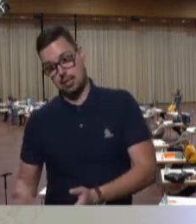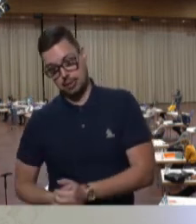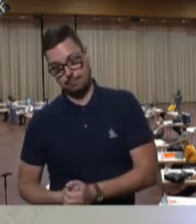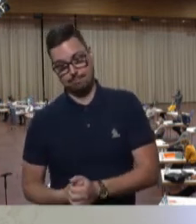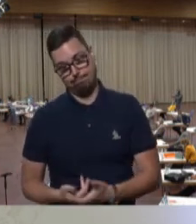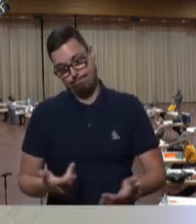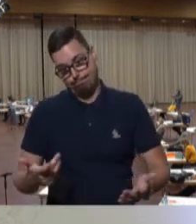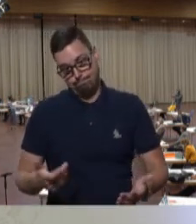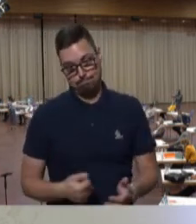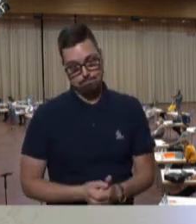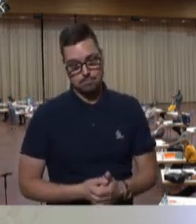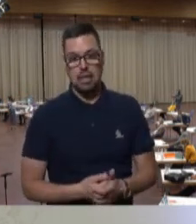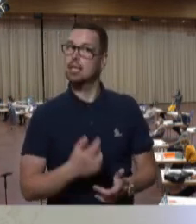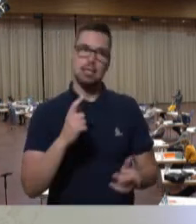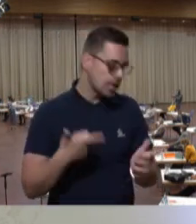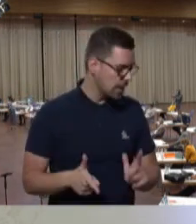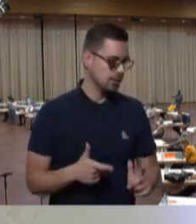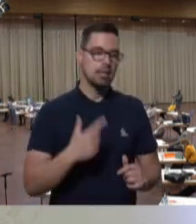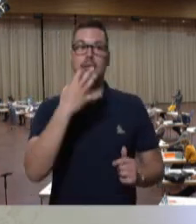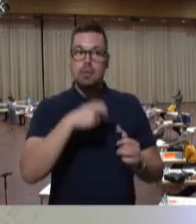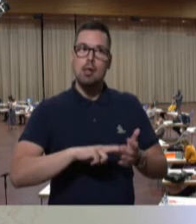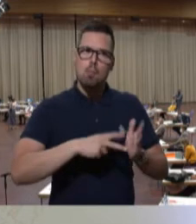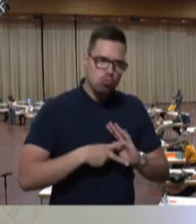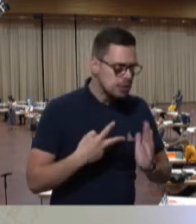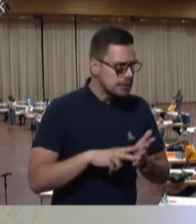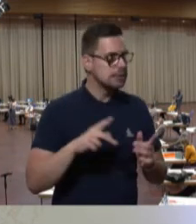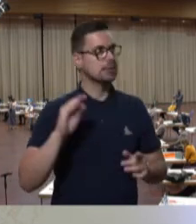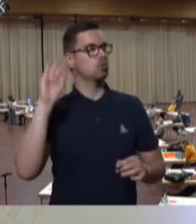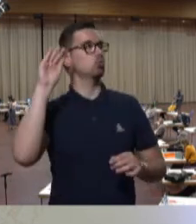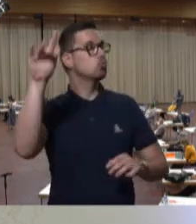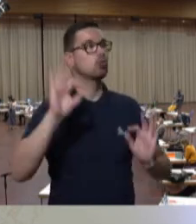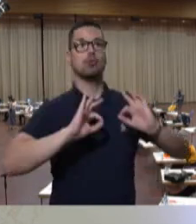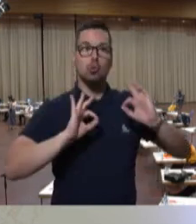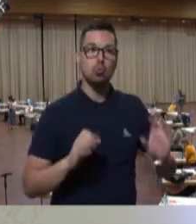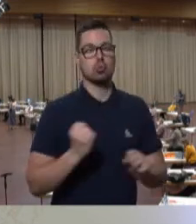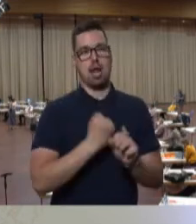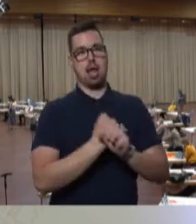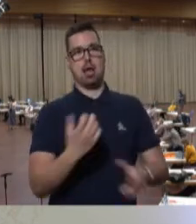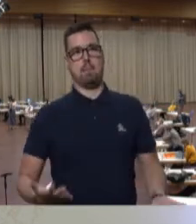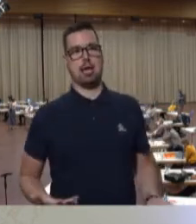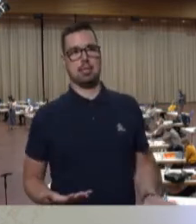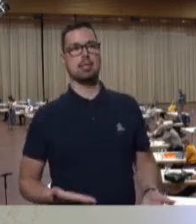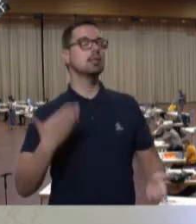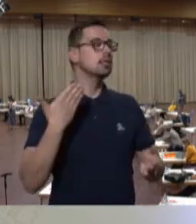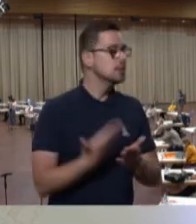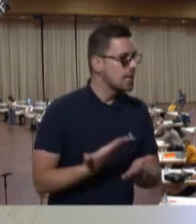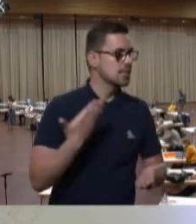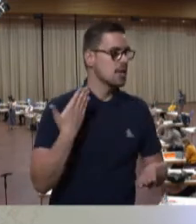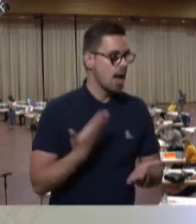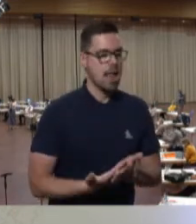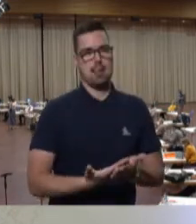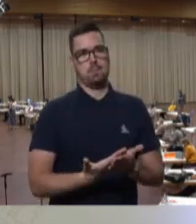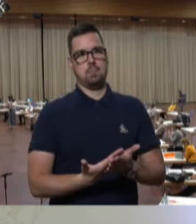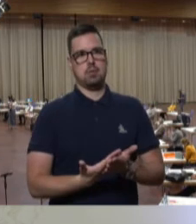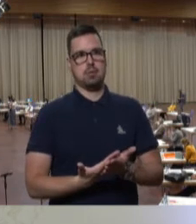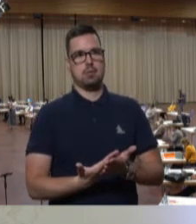dass die Politik alles dafür tut, dass sie auch in Zukunft von guter Arbeit leben können. Deswegen, liebe Kolleginnen und Kollegen, ist